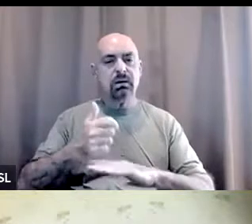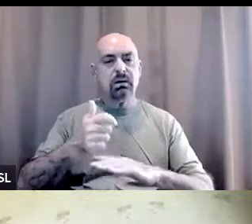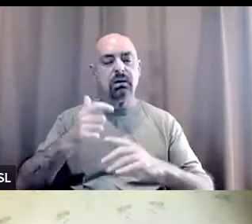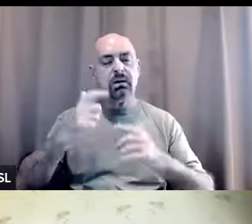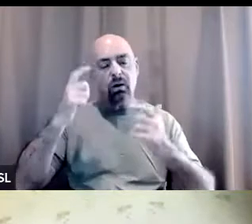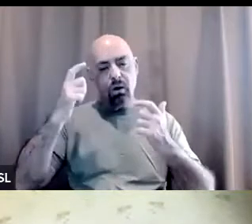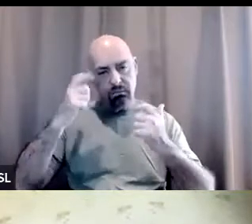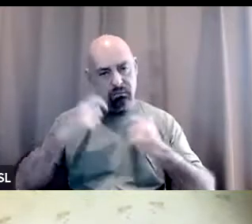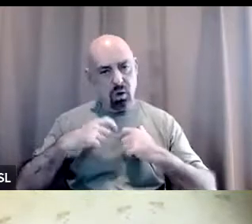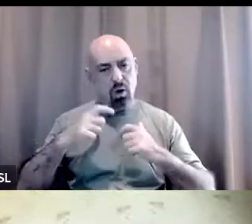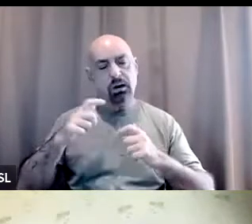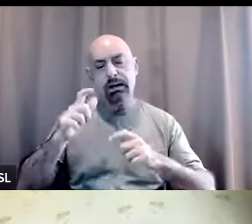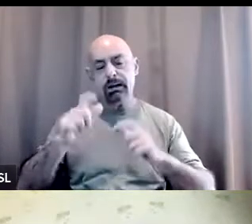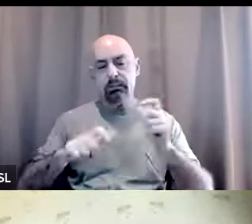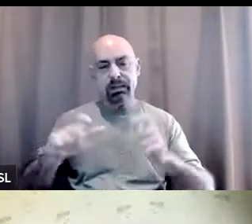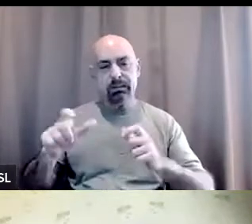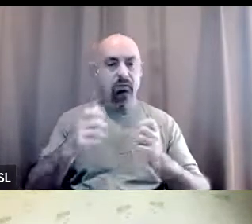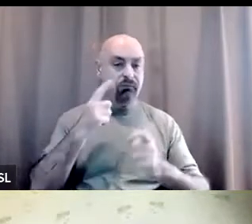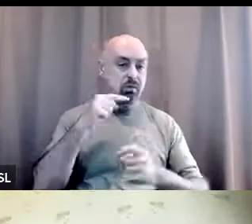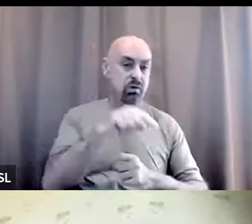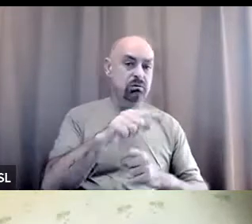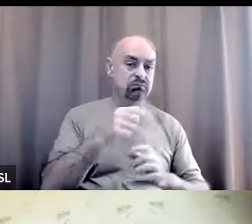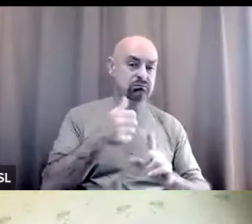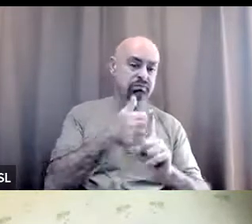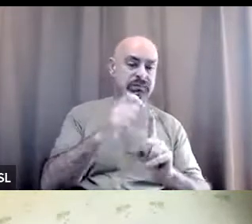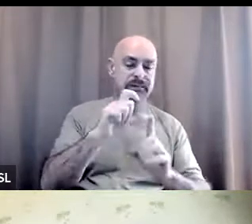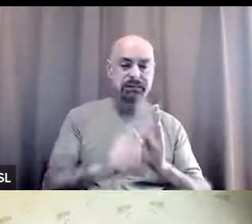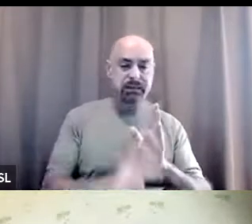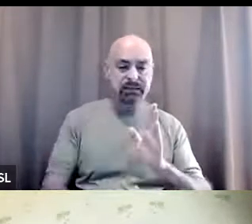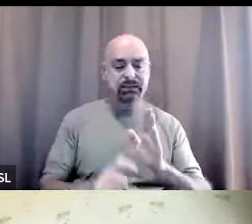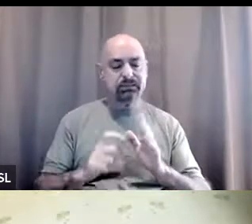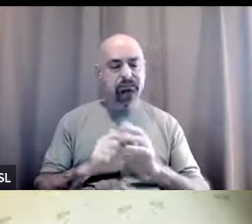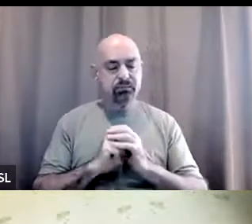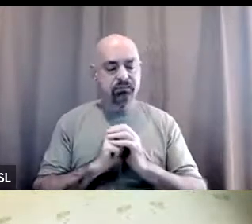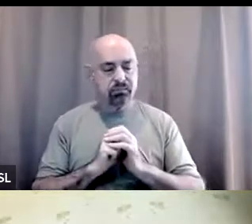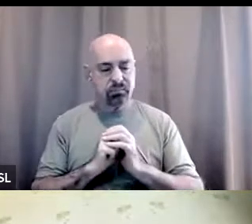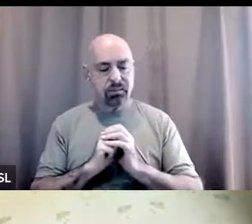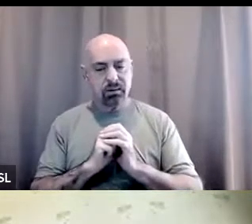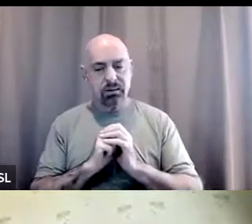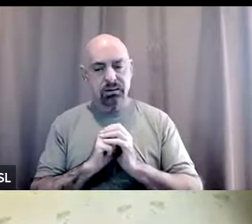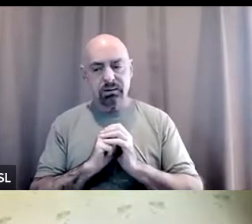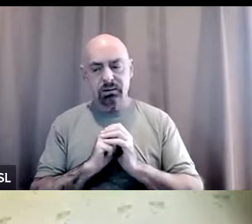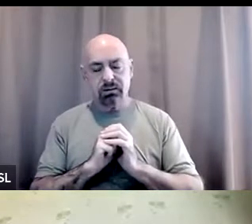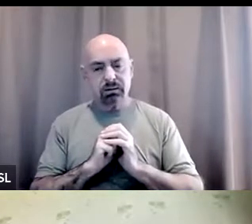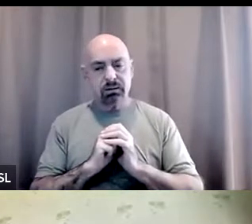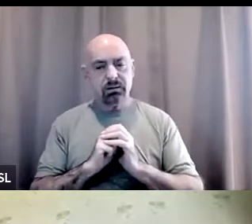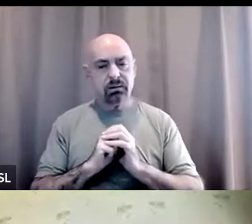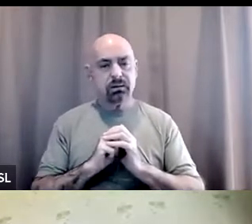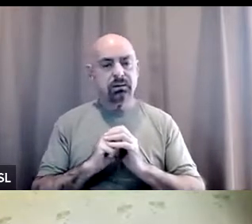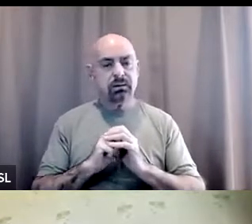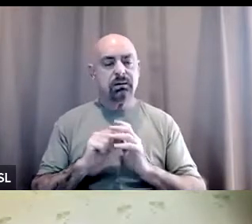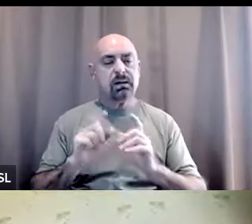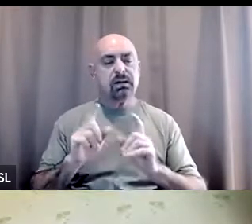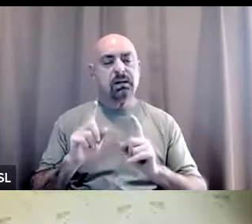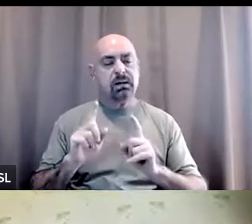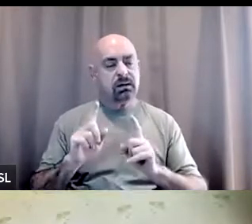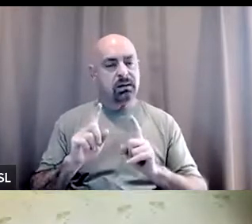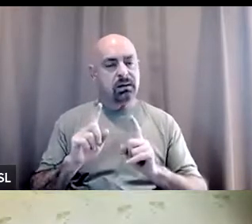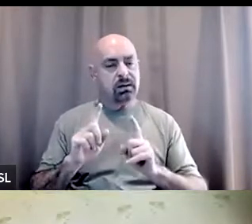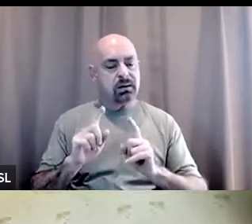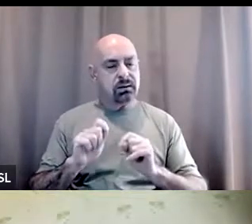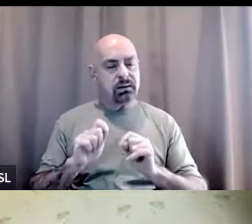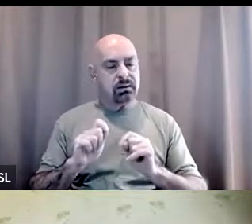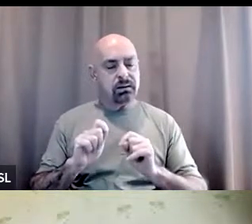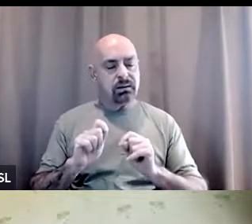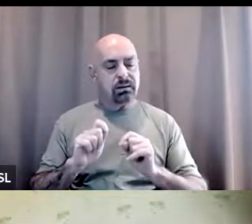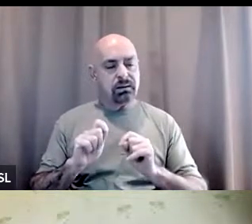газар гэхгүй аймаг дүүрэгт ч гэсэн одоо уг нь бол байгуулсан байгаа. За энэ тогтолцоо маань бүрдээд 4